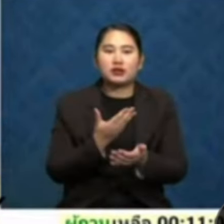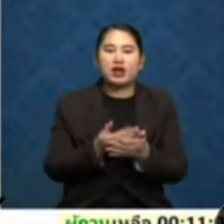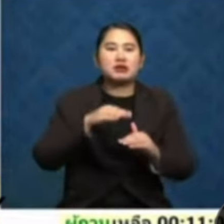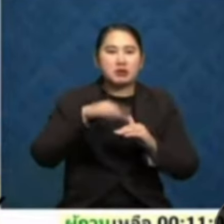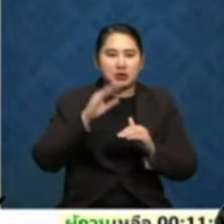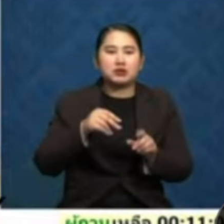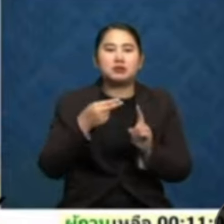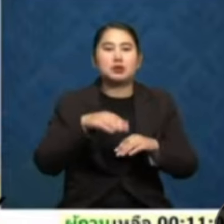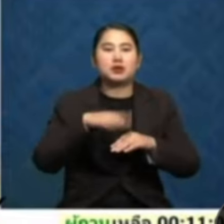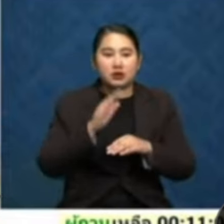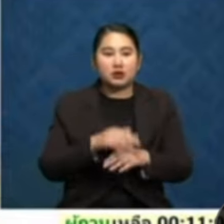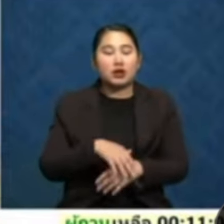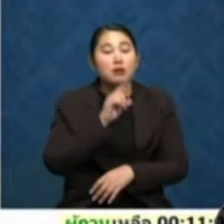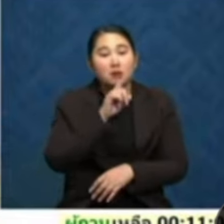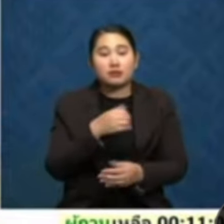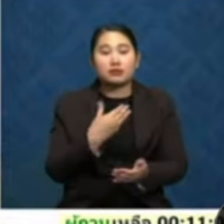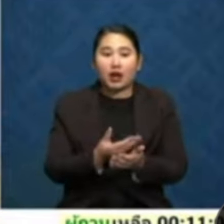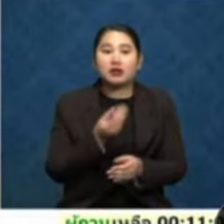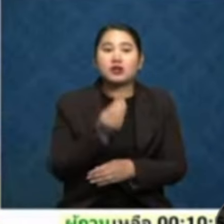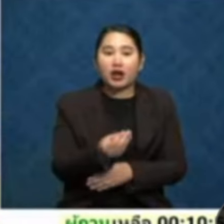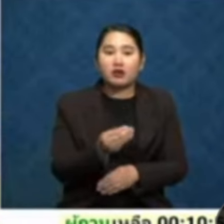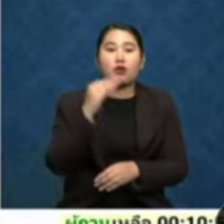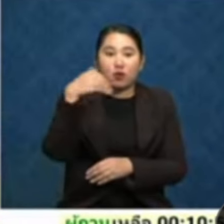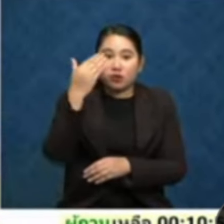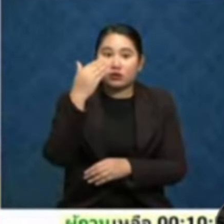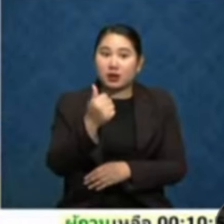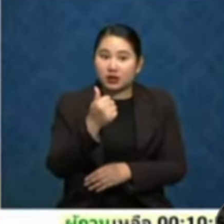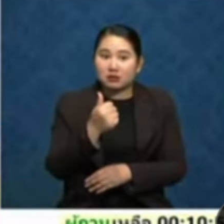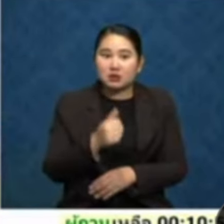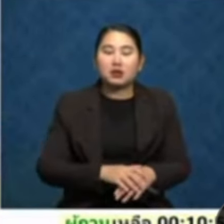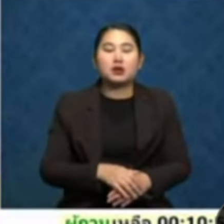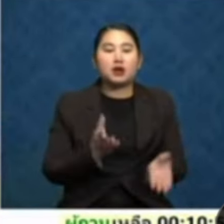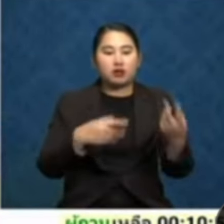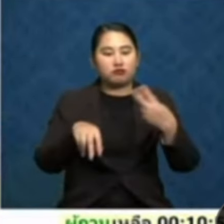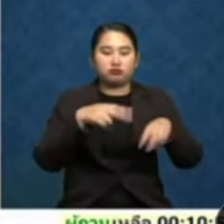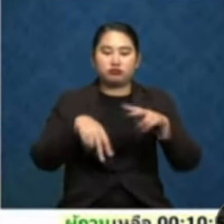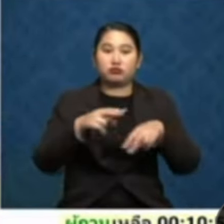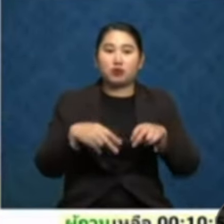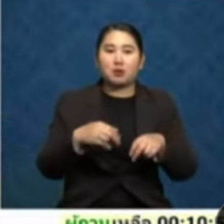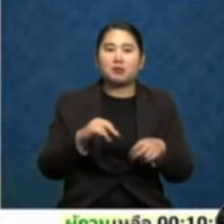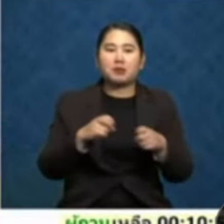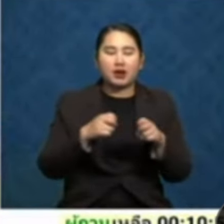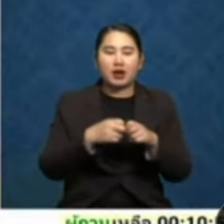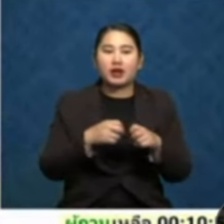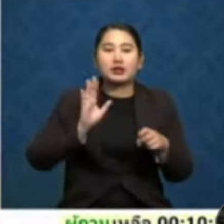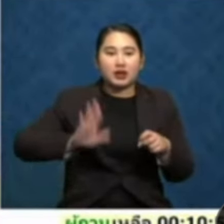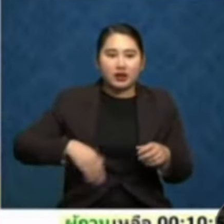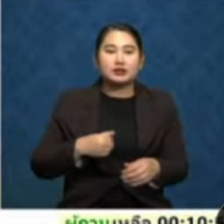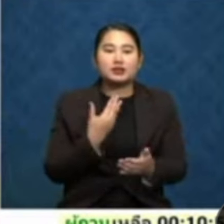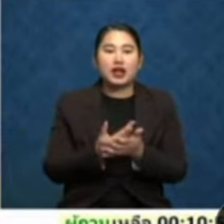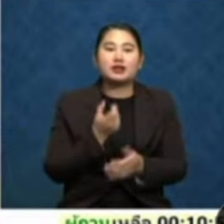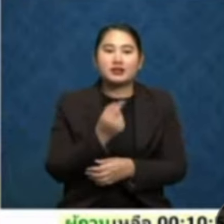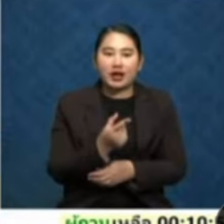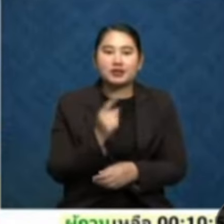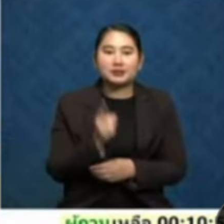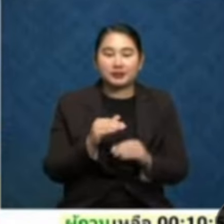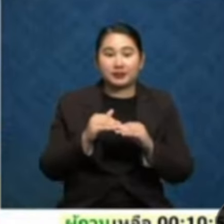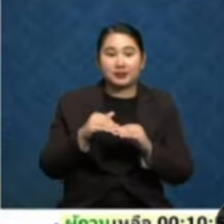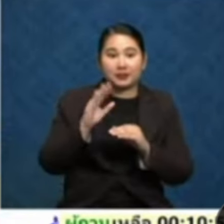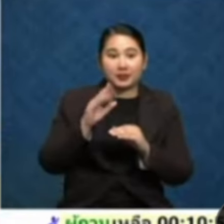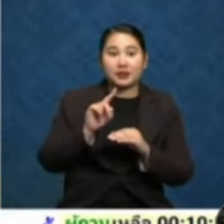10,000บาทแน่นอนเพราะฉะนั้นท่านจ่ายขั้นต่ำไปได้ก่อนเลยครับแล้วเจ้าหน้าที่ลงไปสำรวจความเสียหายทีหลังนะครับจ่ายตามจริงส่วนเกิน